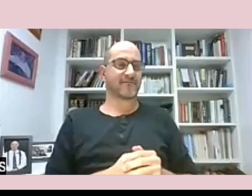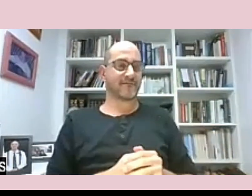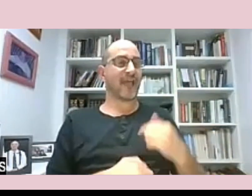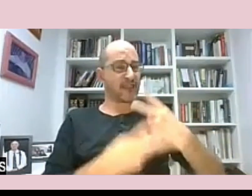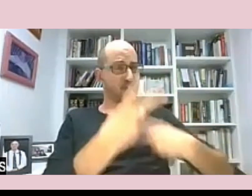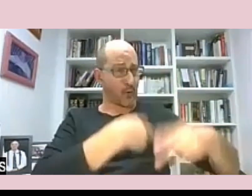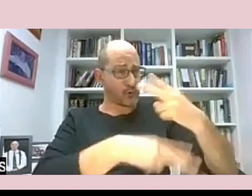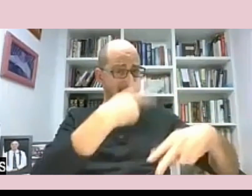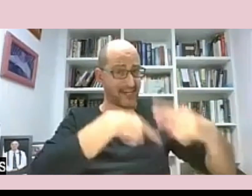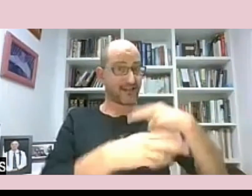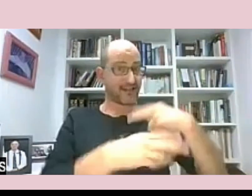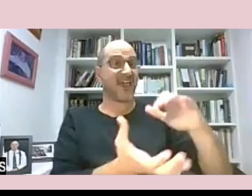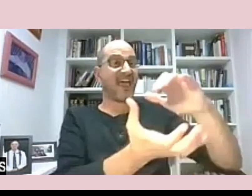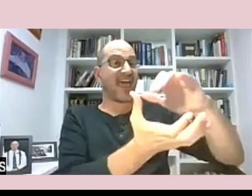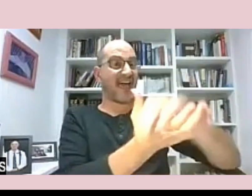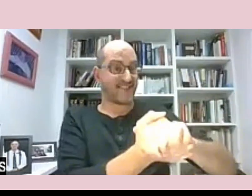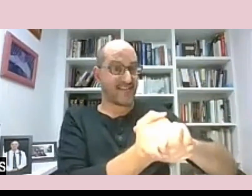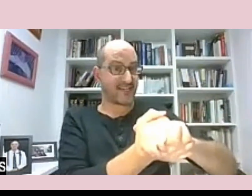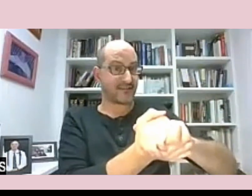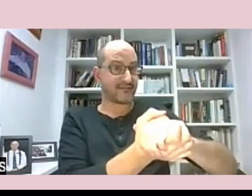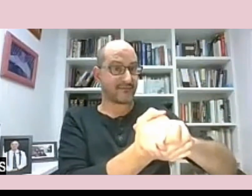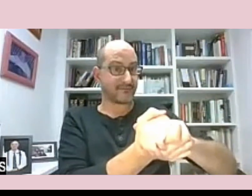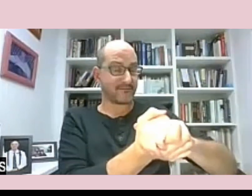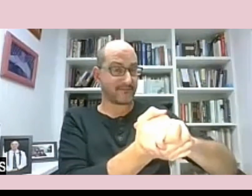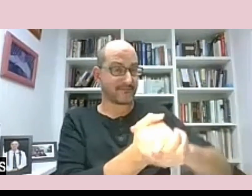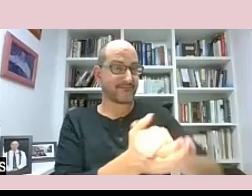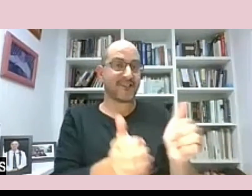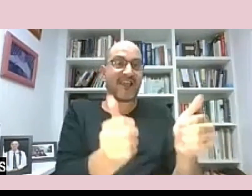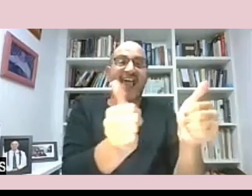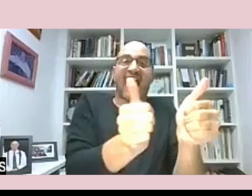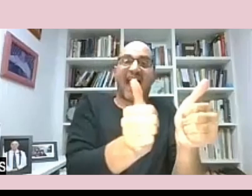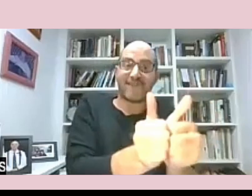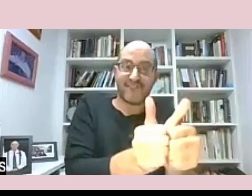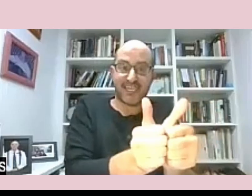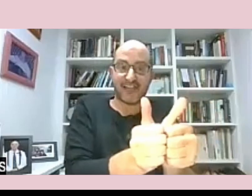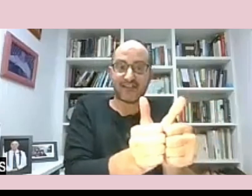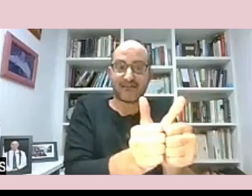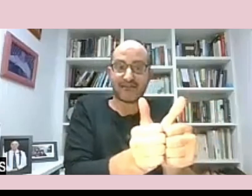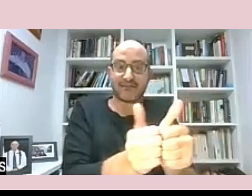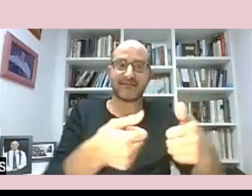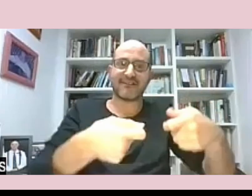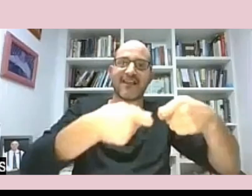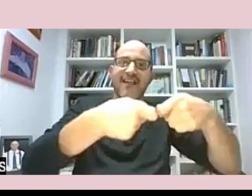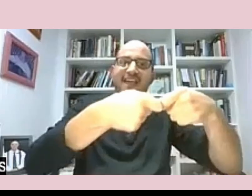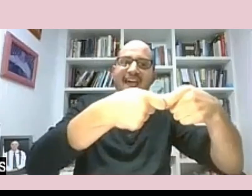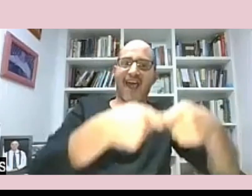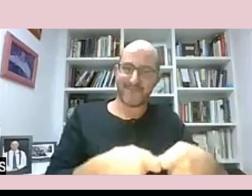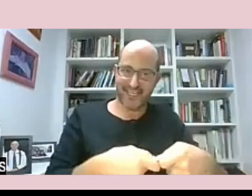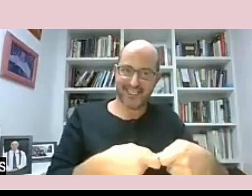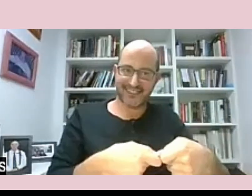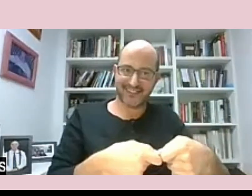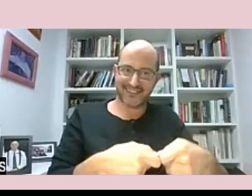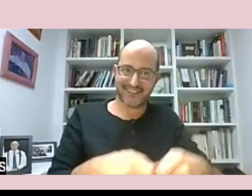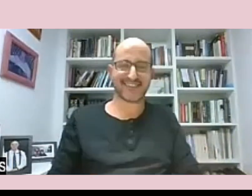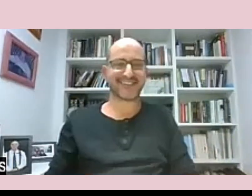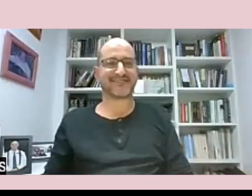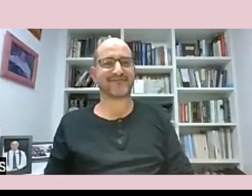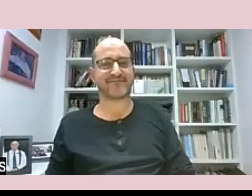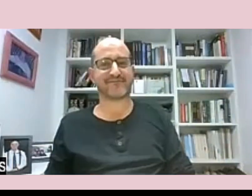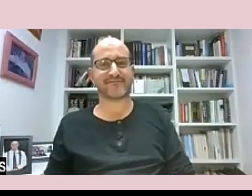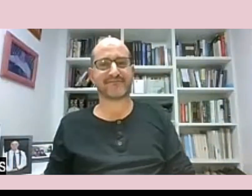אפשר להבין למה מתכוונים. אז אני חוזר, זה חבר במובן האפלטוני, חבר במובן הרומנטי